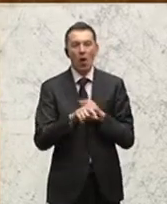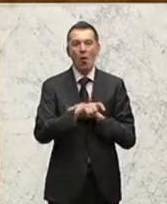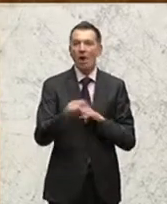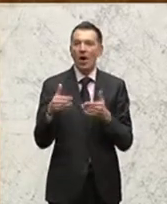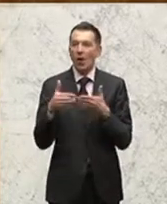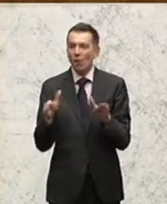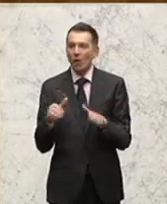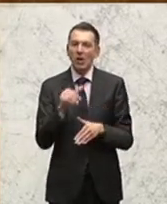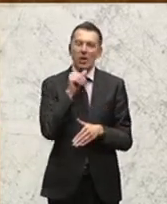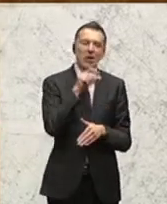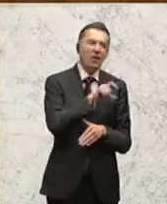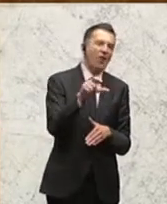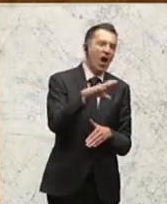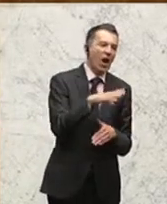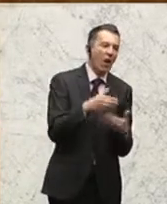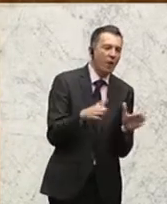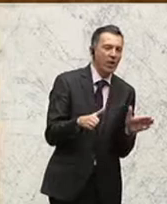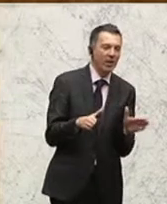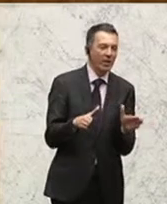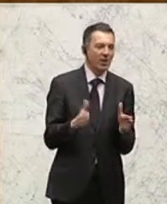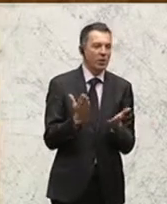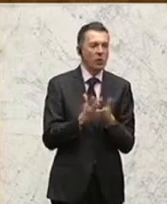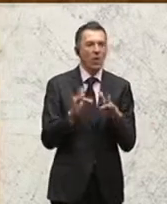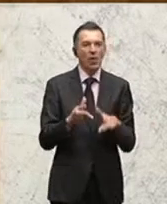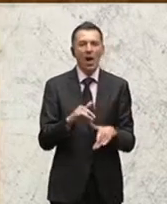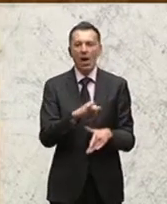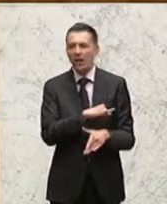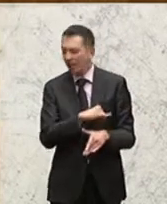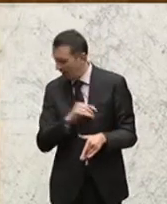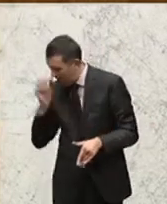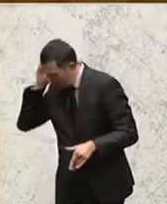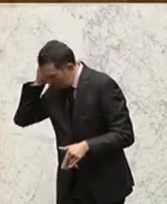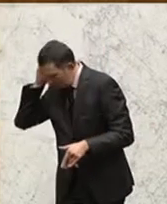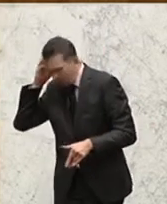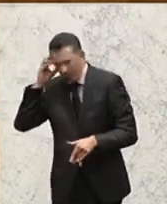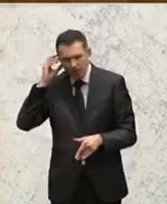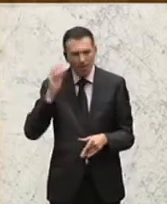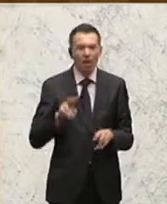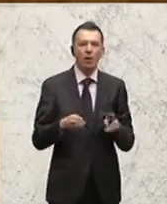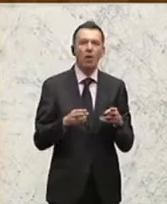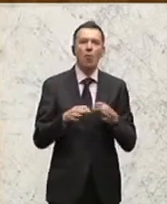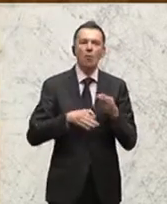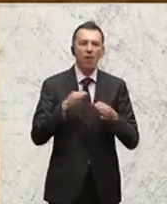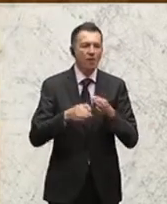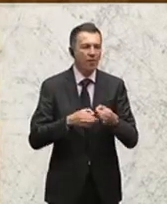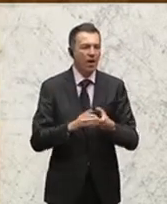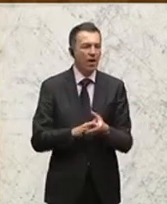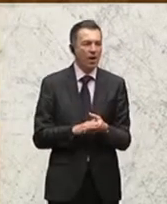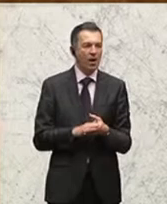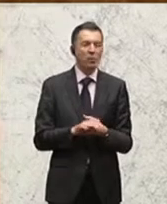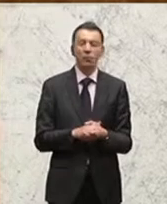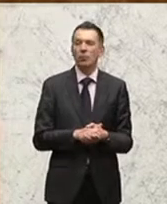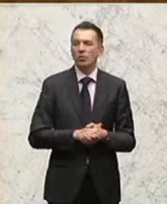und der Nichtfachöffentlichkeit natürlich schon Interesse herrscht. Warum werden Verfahren, die ja doch in einem doch